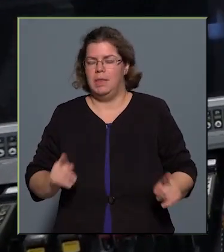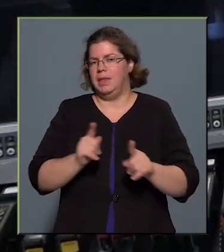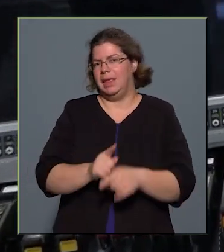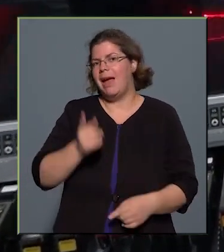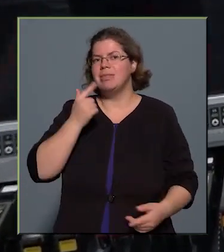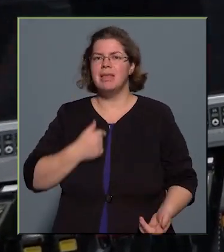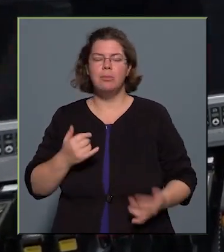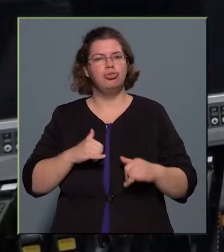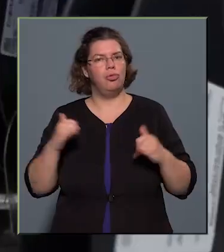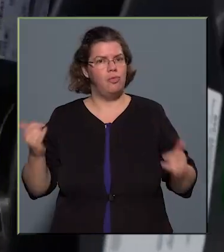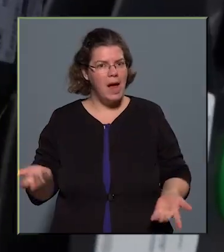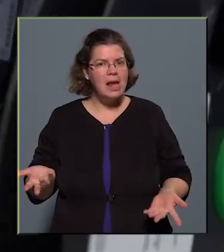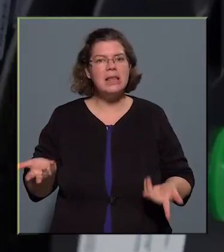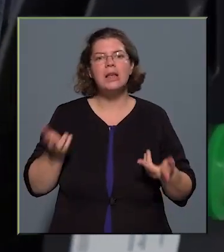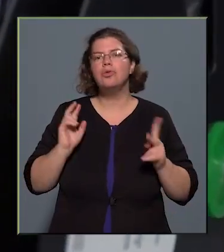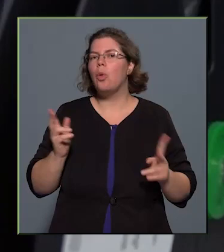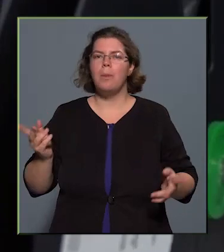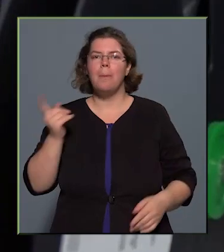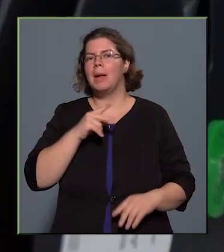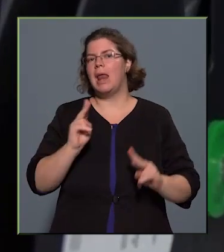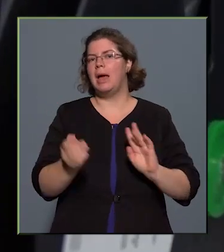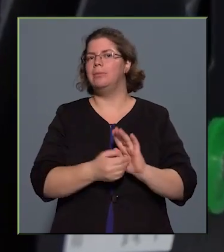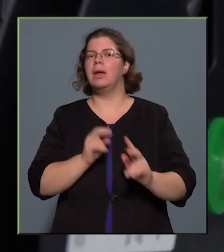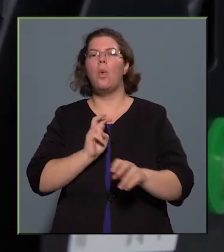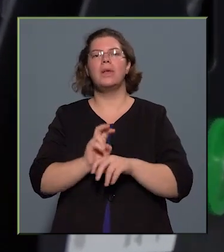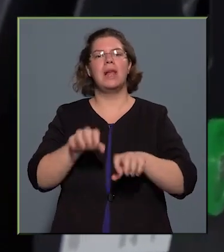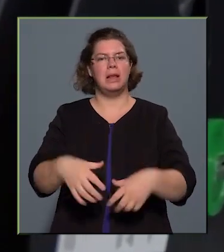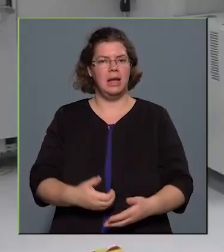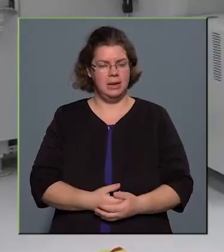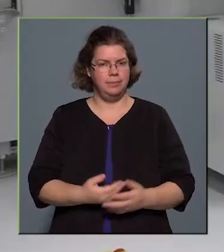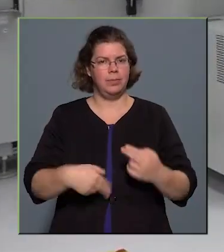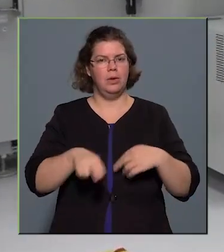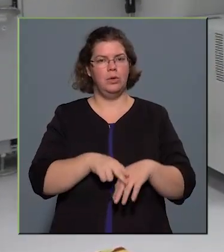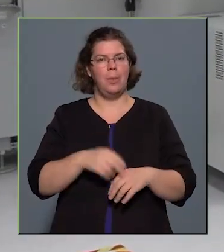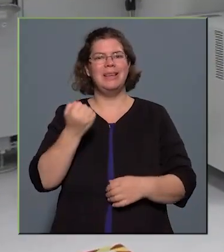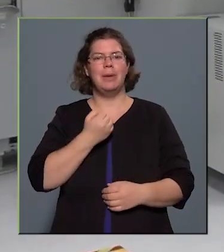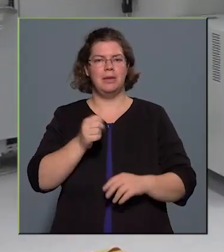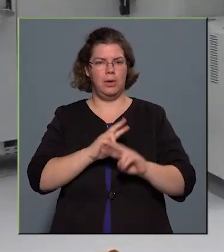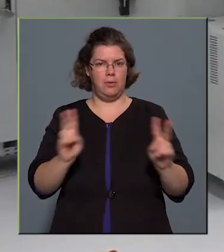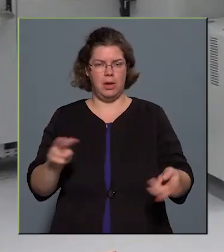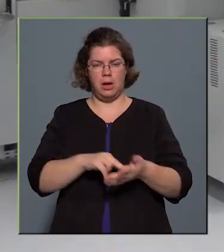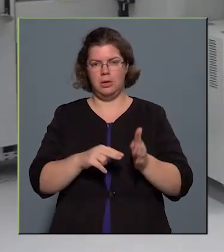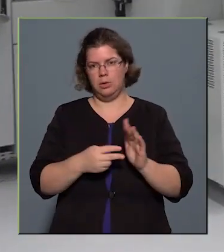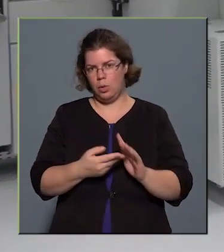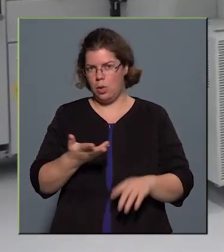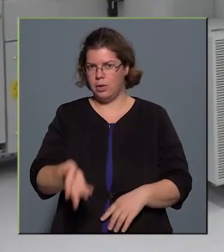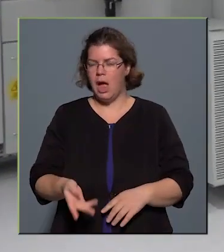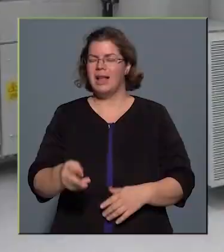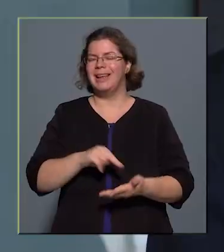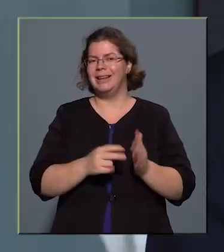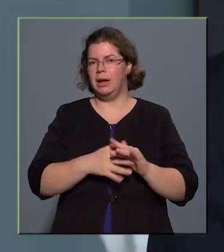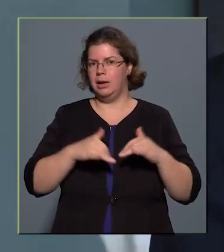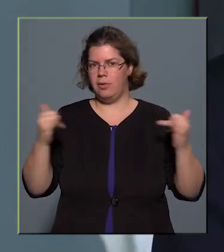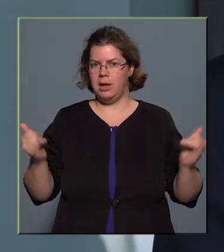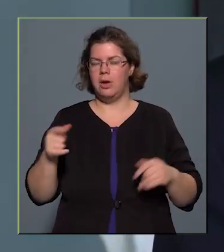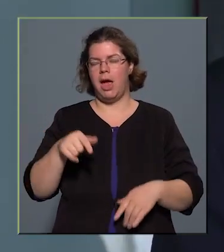típusú fejlesztés, hogy mit lehet még hozzátenni? Több dimenziója van a dolognak, az egyik a technikai fejlődés, tehát technikailag tudjuk